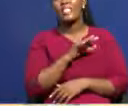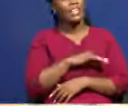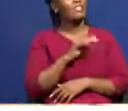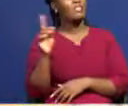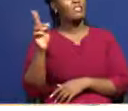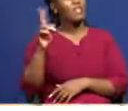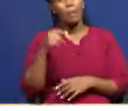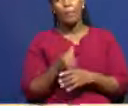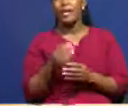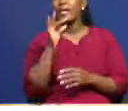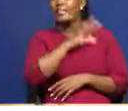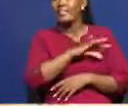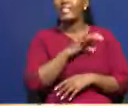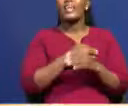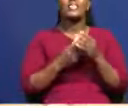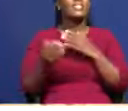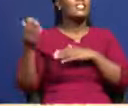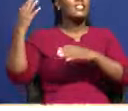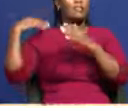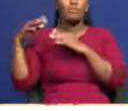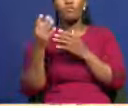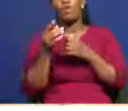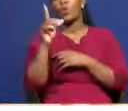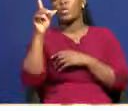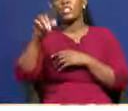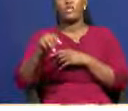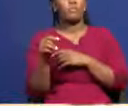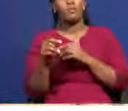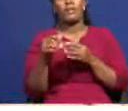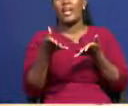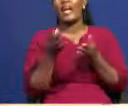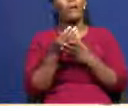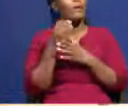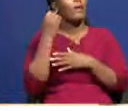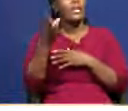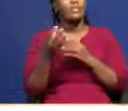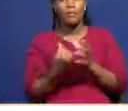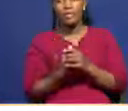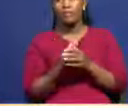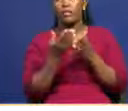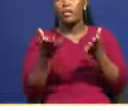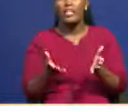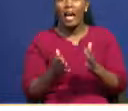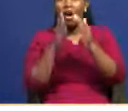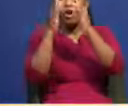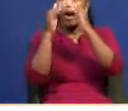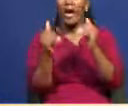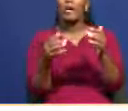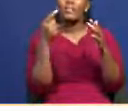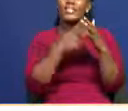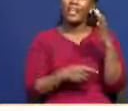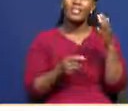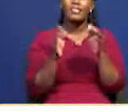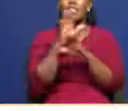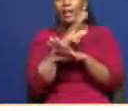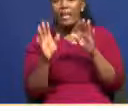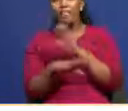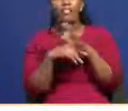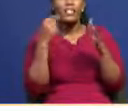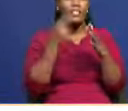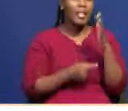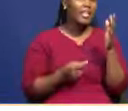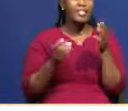ilikuwa zamani lakini ilikuwa pesilingi. Pana kama saa hii. Saa hii hata nyumba ushuru. Nini ukishika kitu ushuru, ukifanya biashara